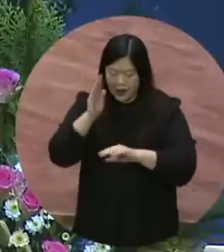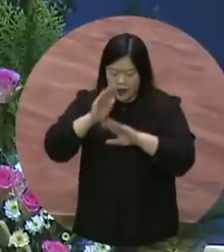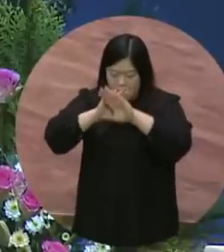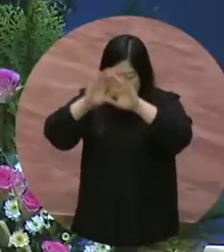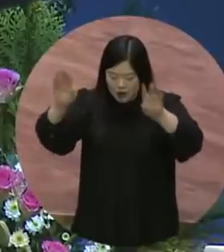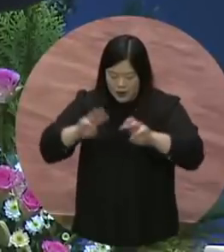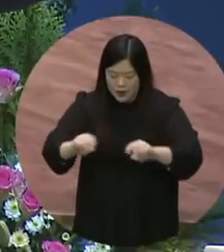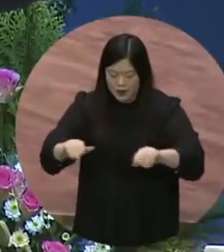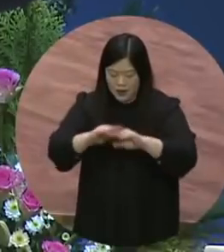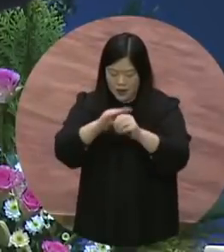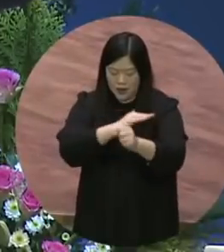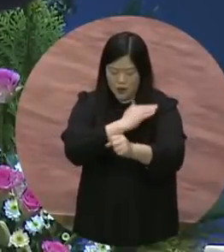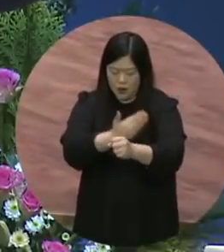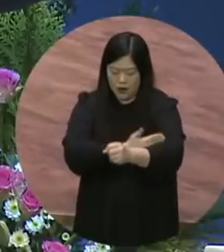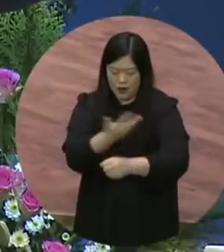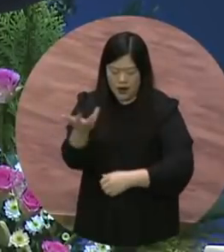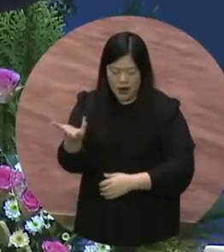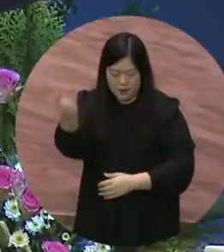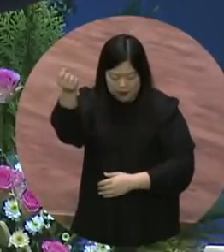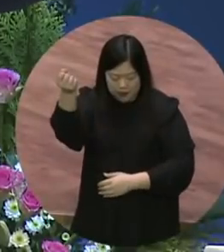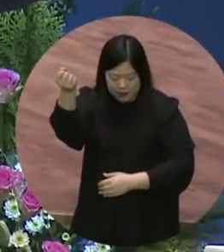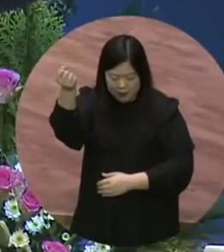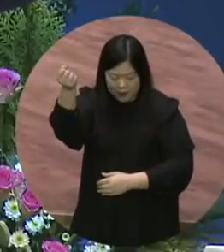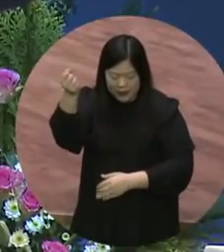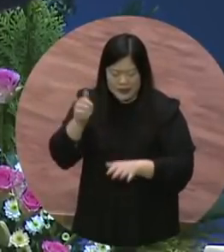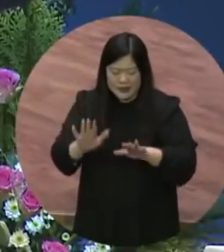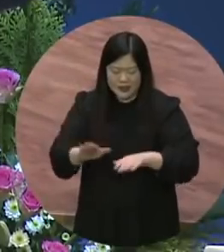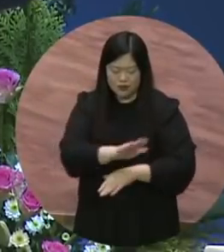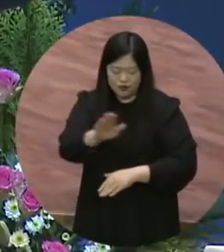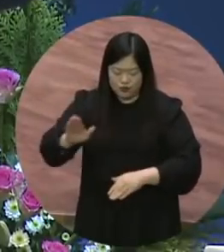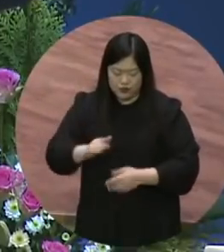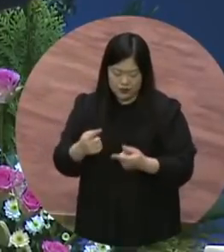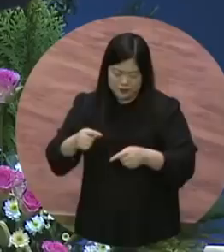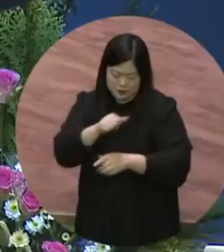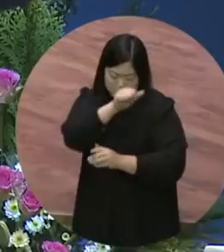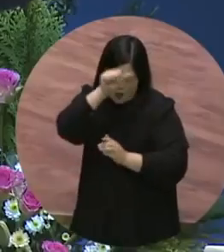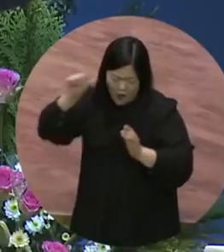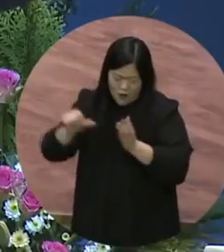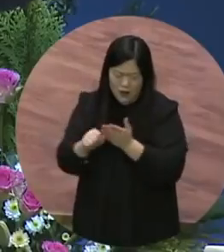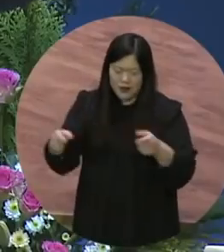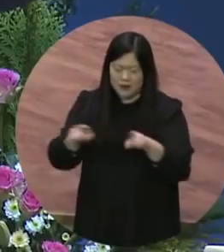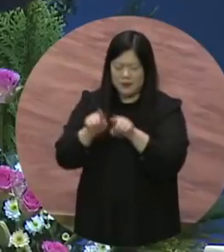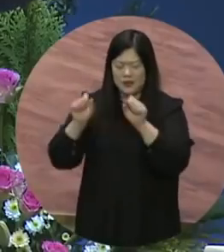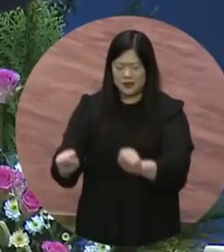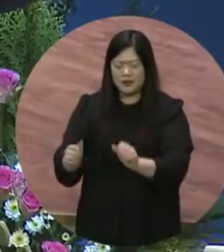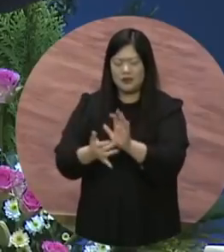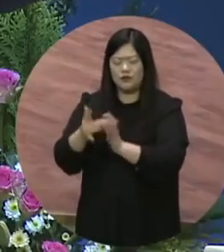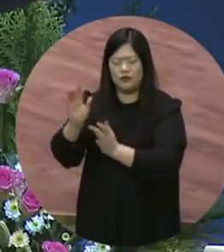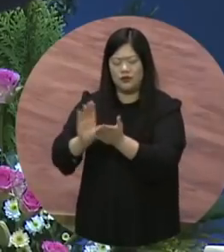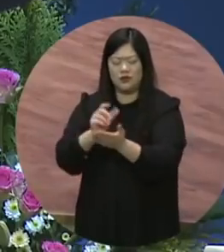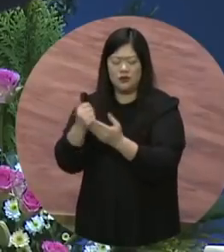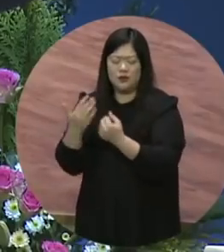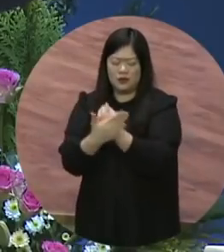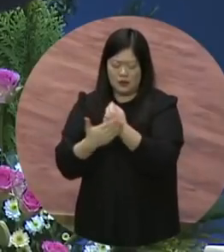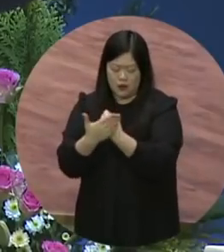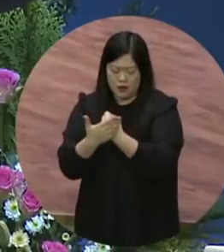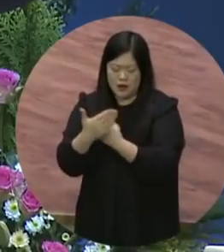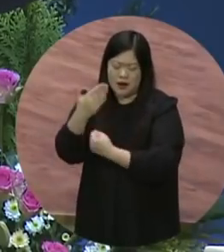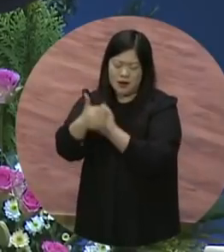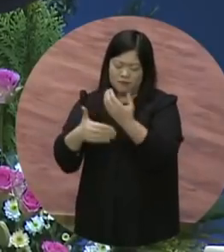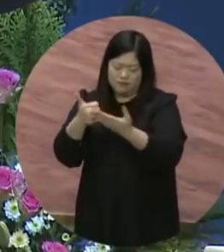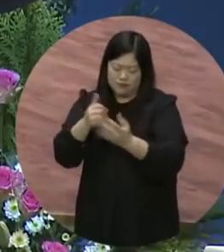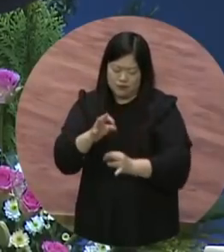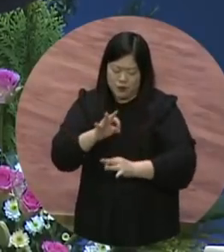땅의 권세를 가지시고 지금도 우리와 영원히 함께 계시는 우리 구주 예수 그리스도의 은혜와 하나님 아버지의